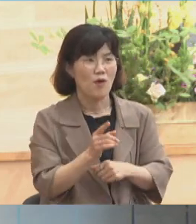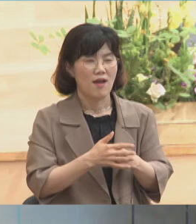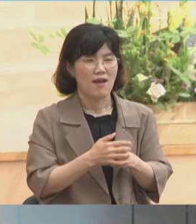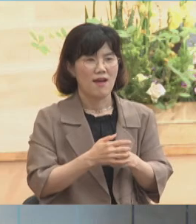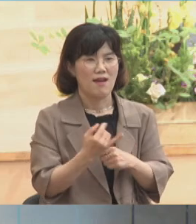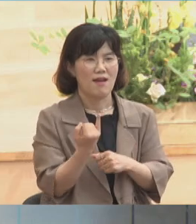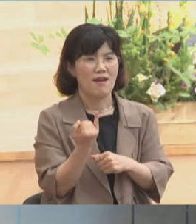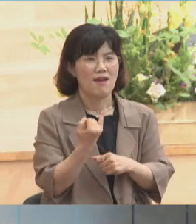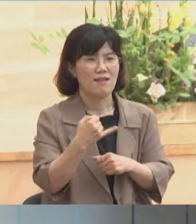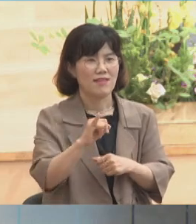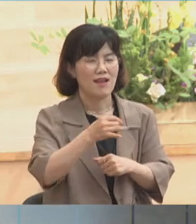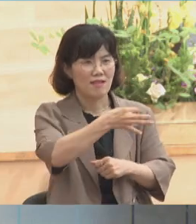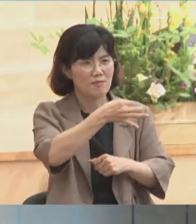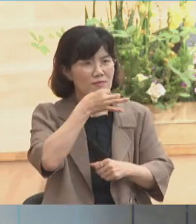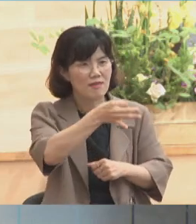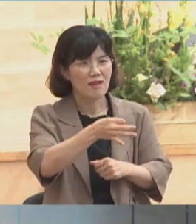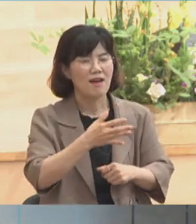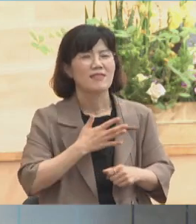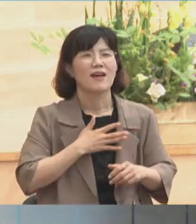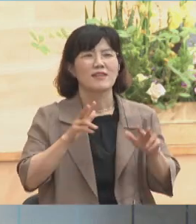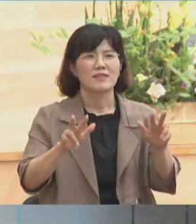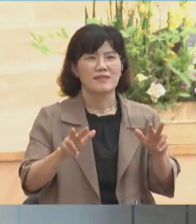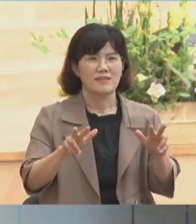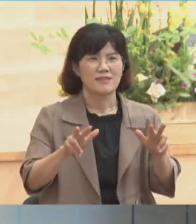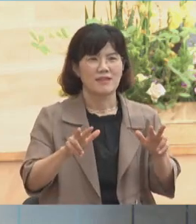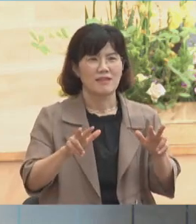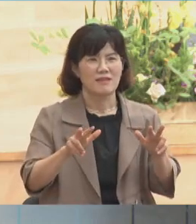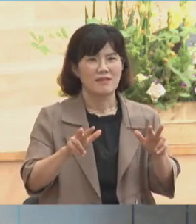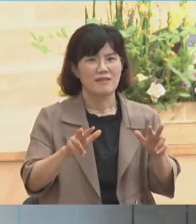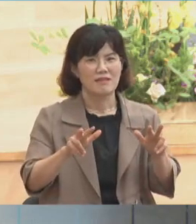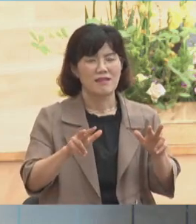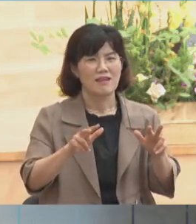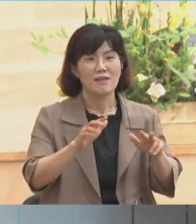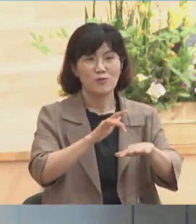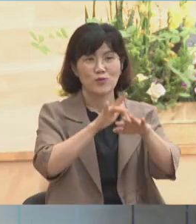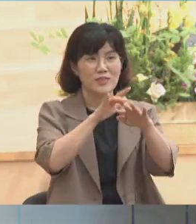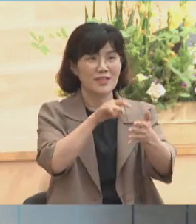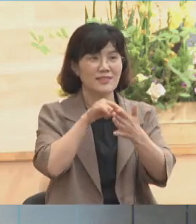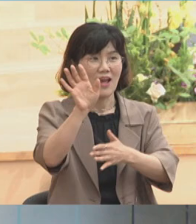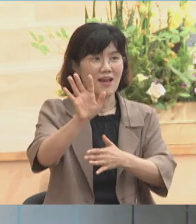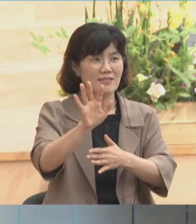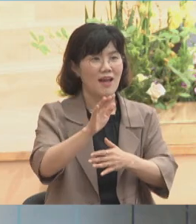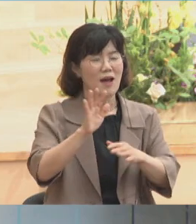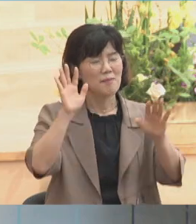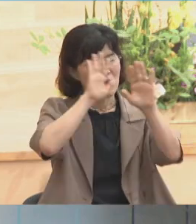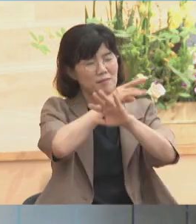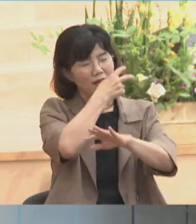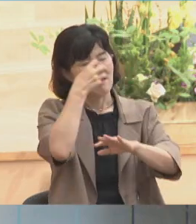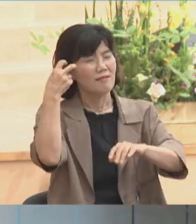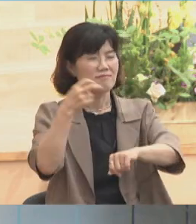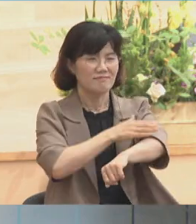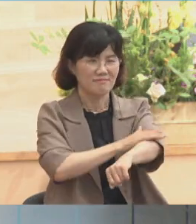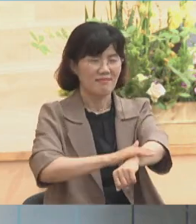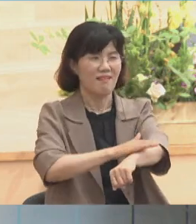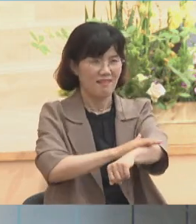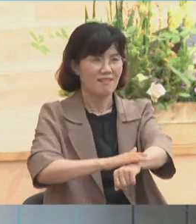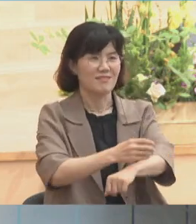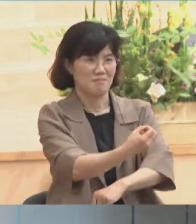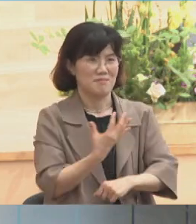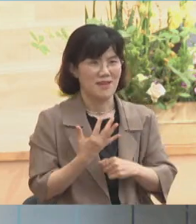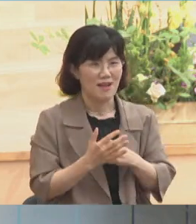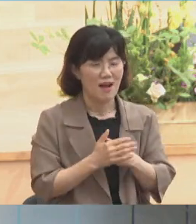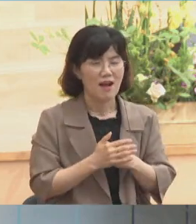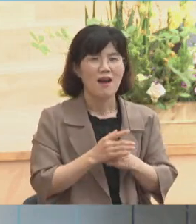현주야, 현주야. 나 이제 꿈에서 귀신 안 나온다. 네, 밤에 너무 잘 잔다. 그 말에